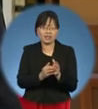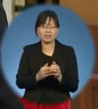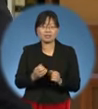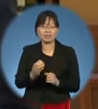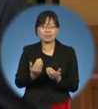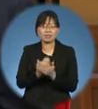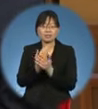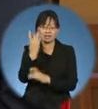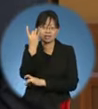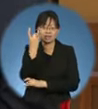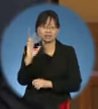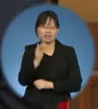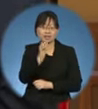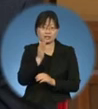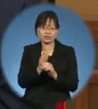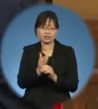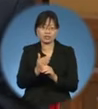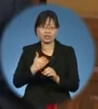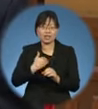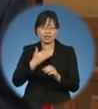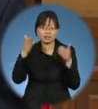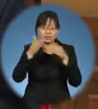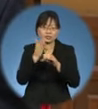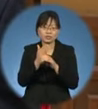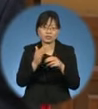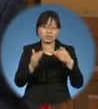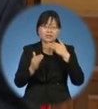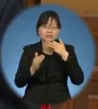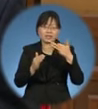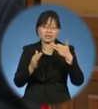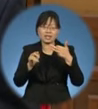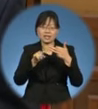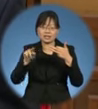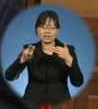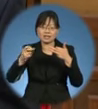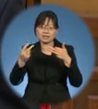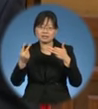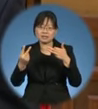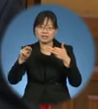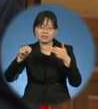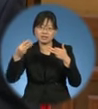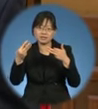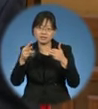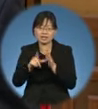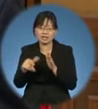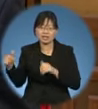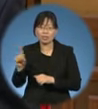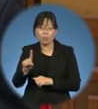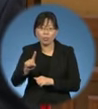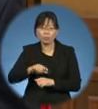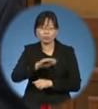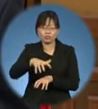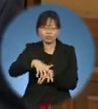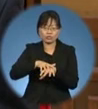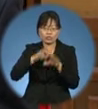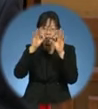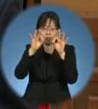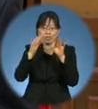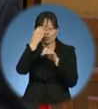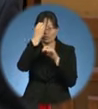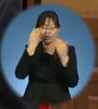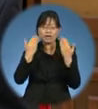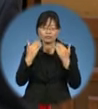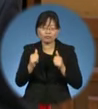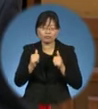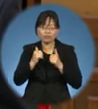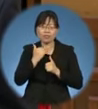거죠. 그리고 제가 주목하는 18세부터 22세, 23세는 뭐냐면은 우리나라 구조상 고등학교